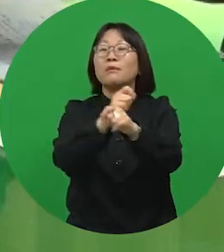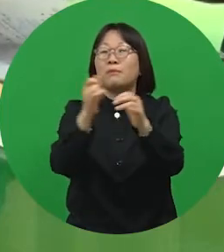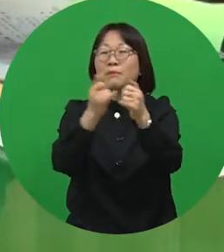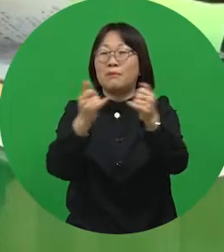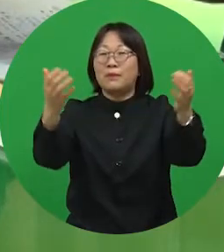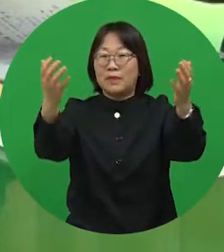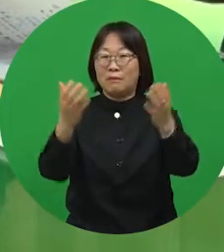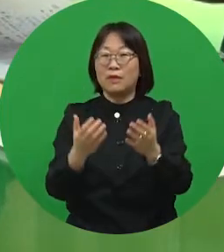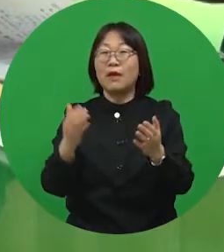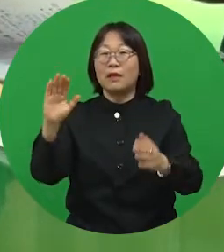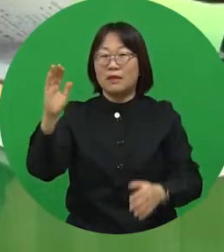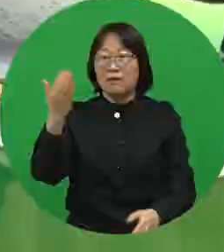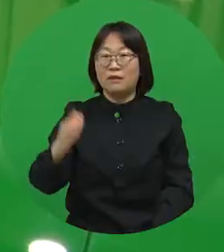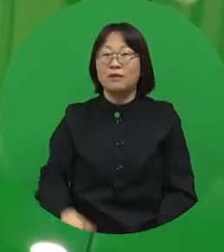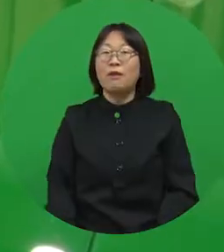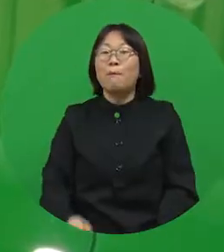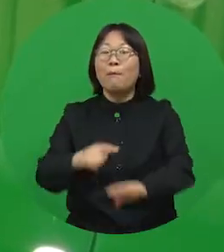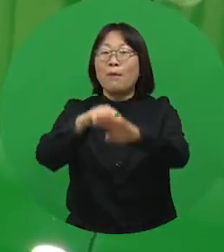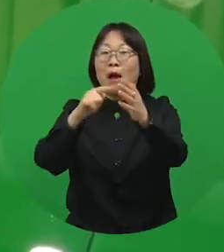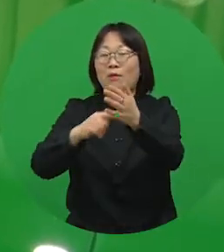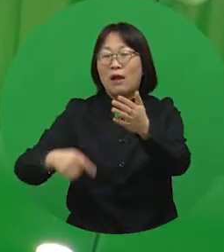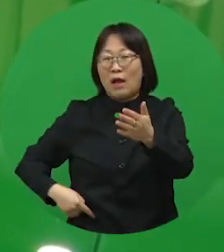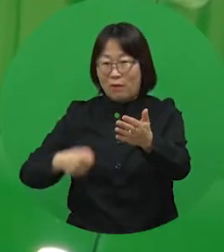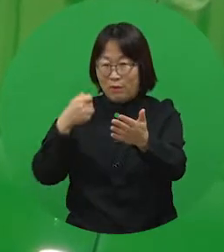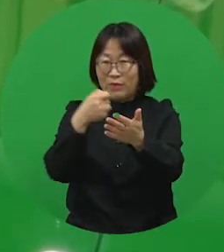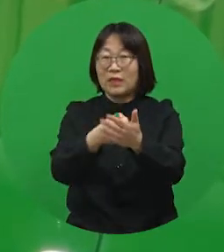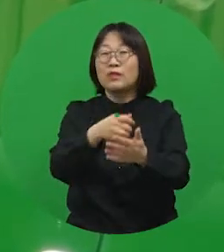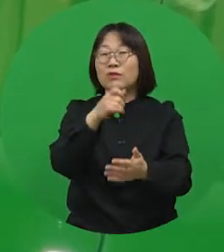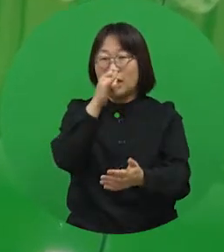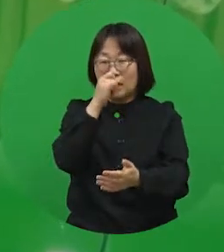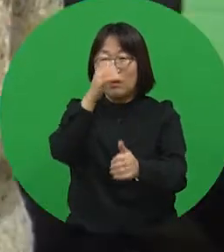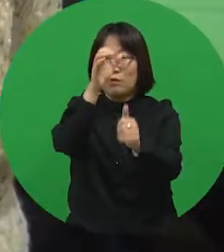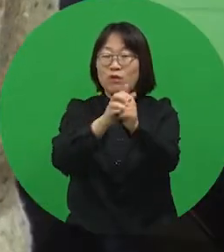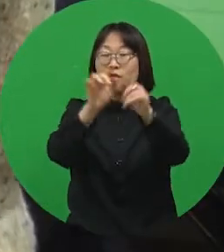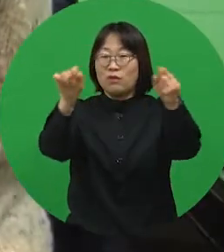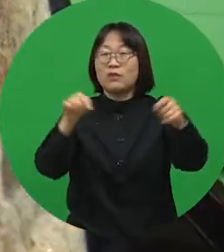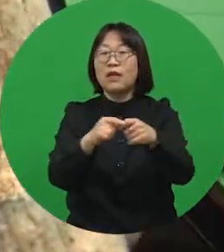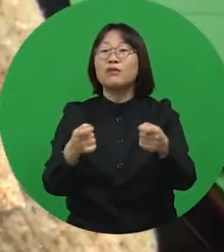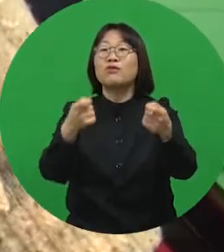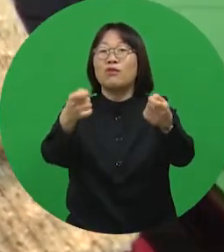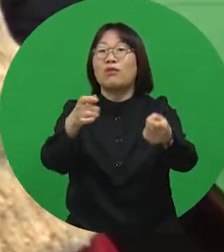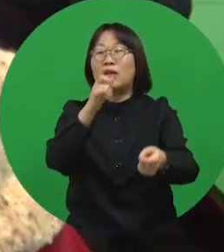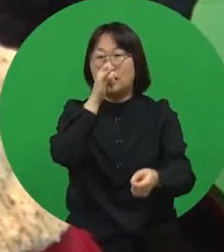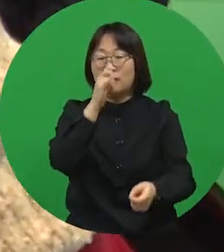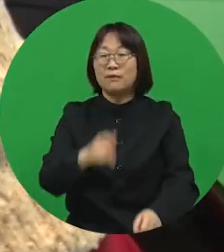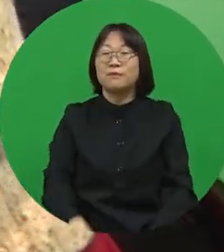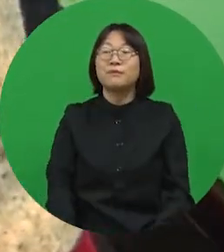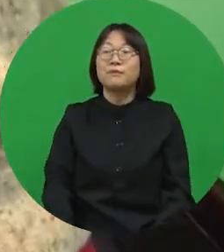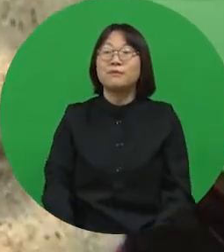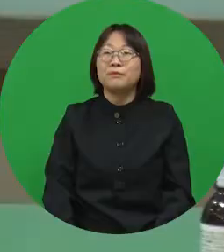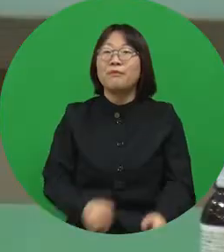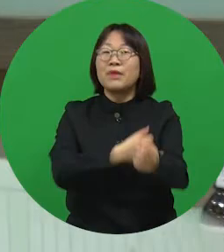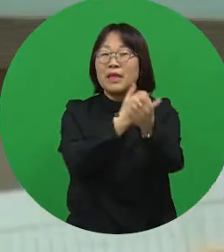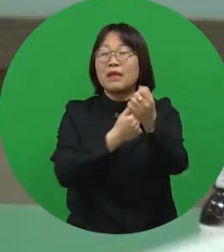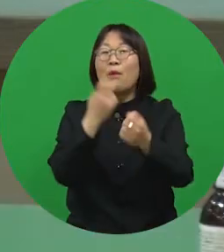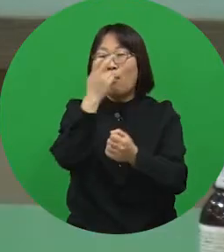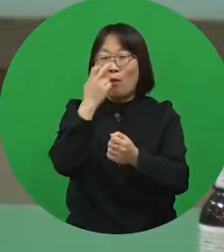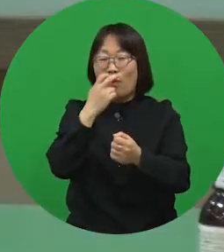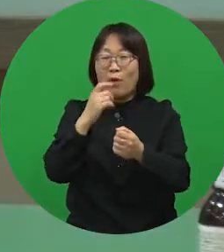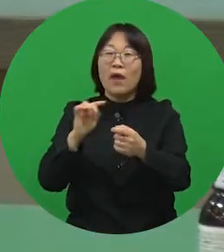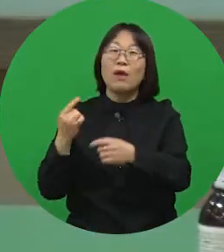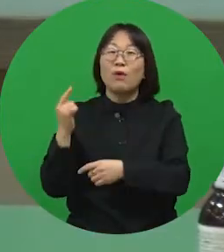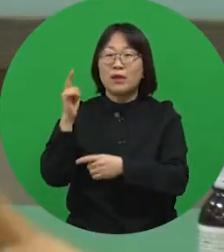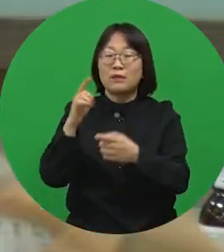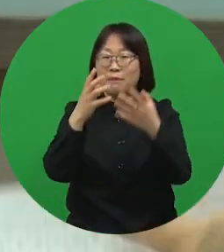참석했는데요 마음과 각오를 다질 수 있도록 미 촉 짱 수여가 진행됐습니다 인권 보호에 관심이